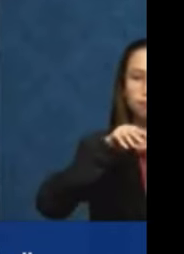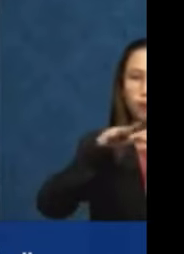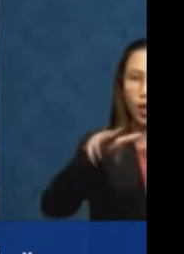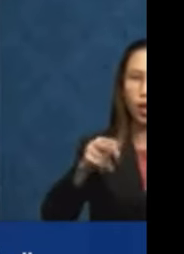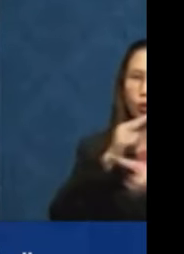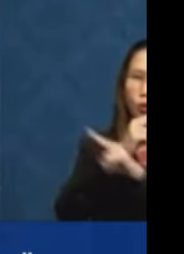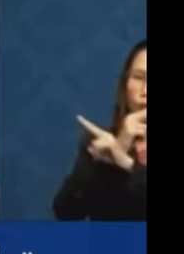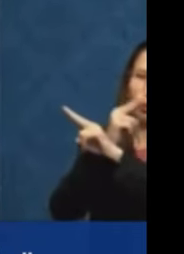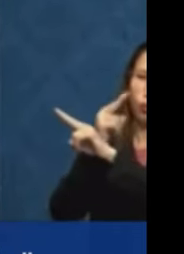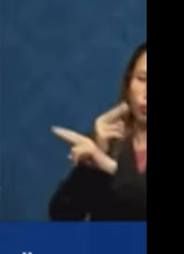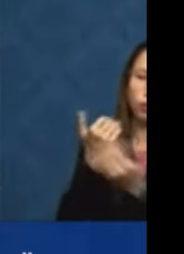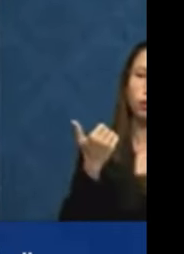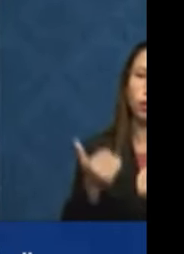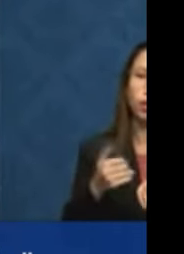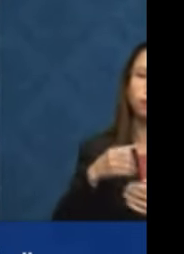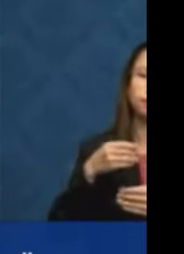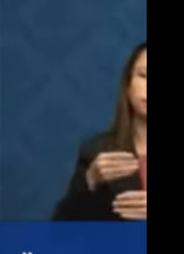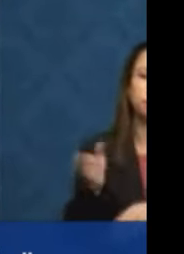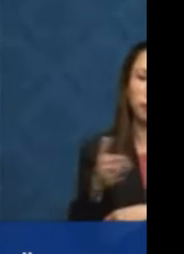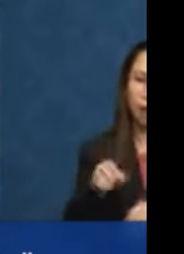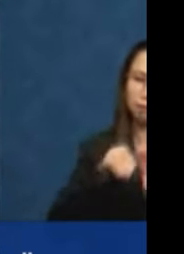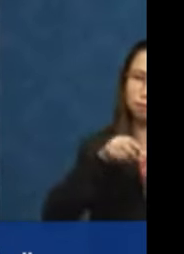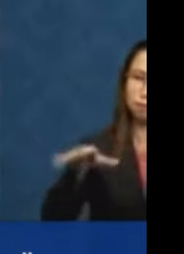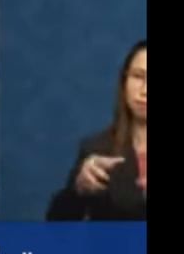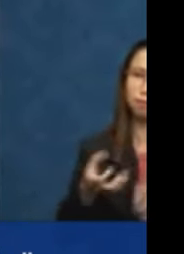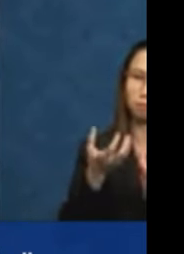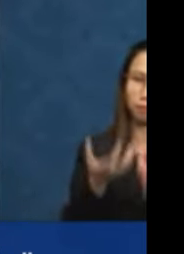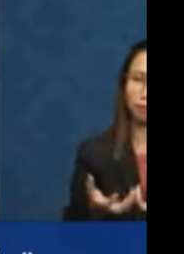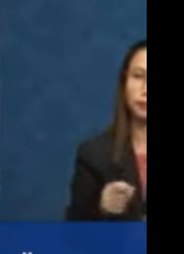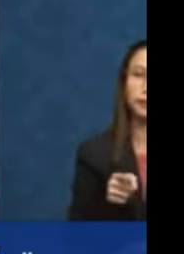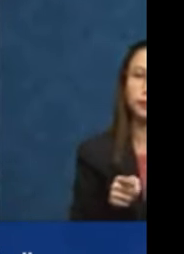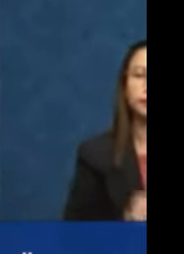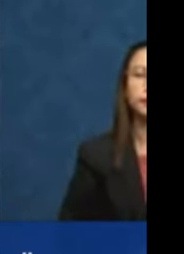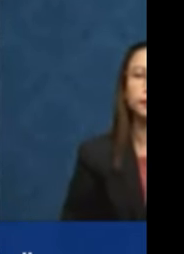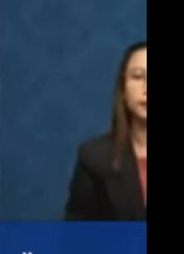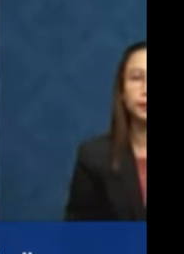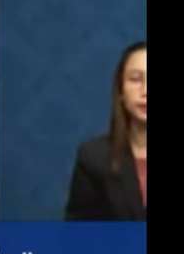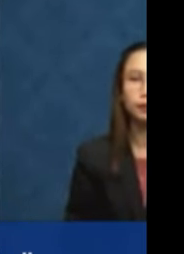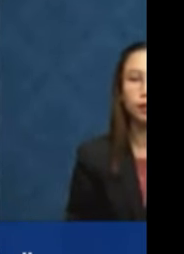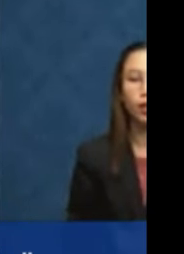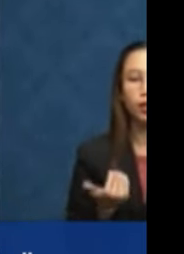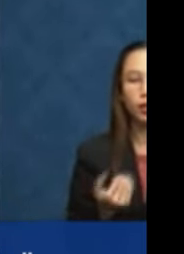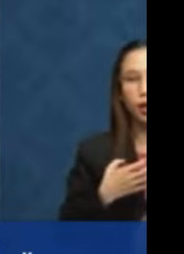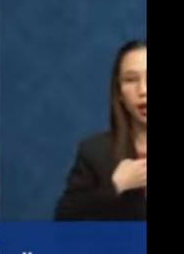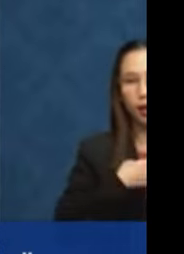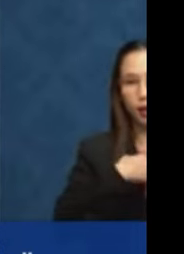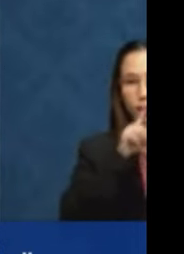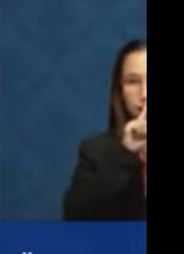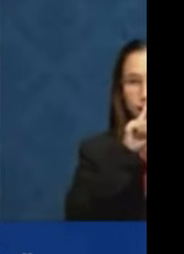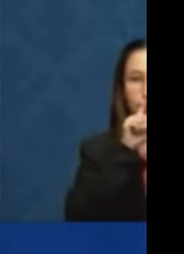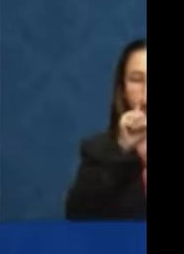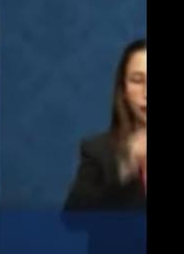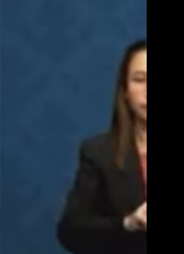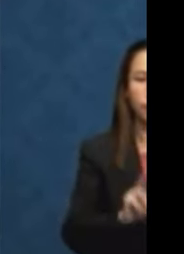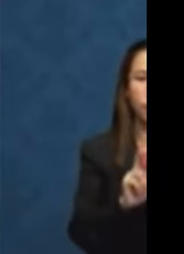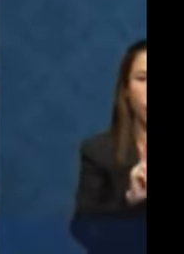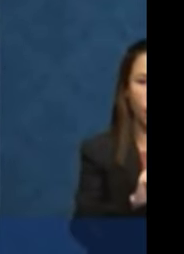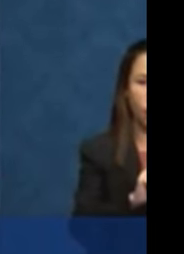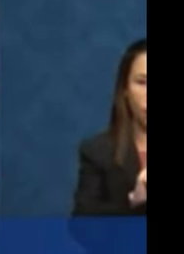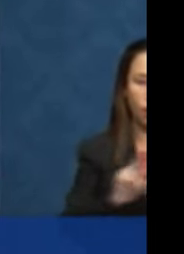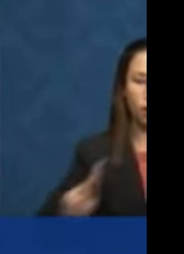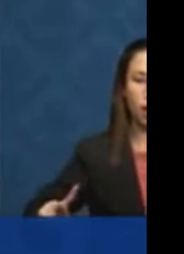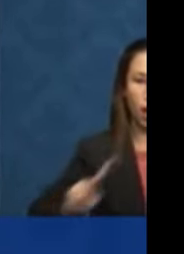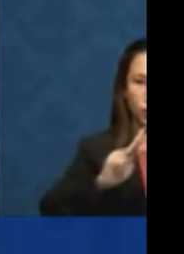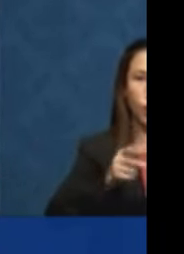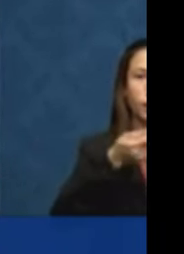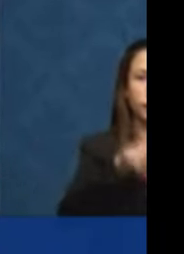าสาเหตุแนวทางแก้ปัญหาจากการนำเข้าปลาหมอสีคางดำ ผมจึงอยากจะขอถามท่านรัฐมนตรีช่วยว่าการกระทรวงเกษตรและสห